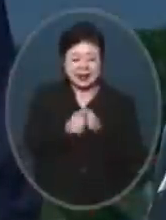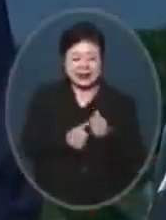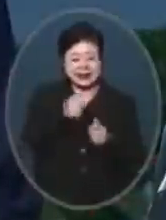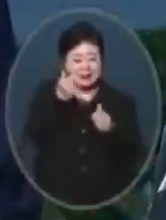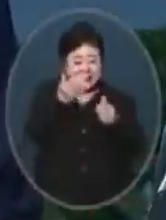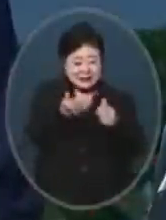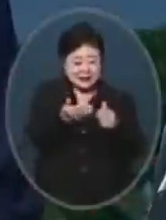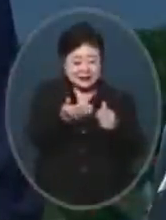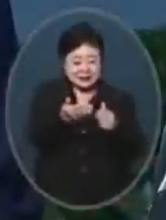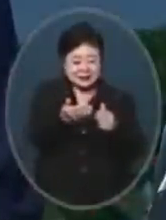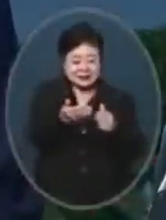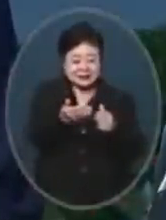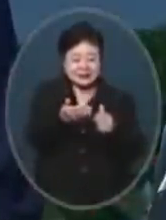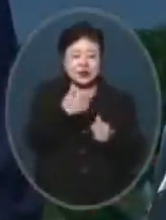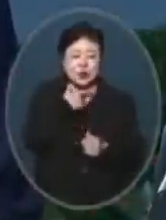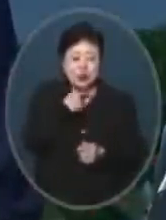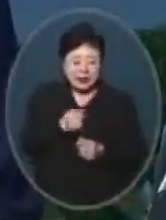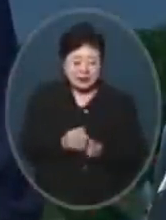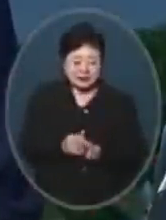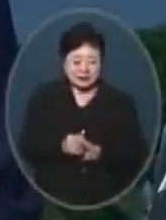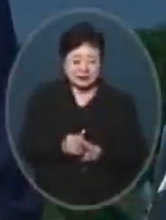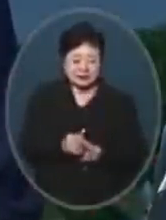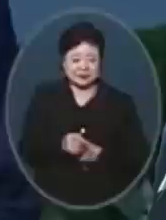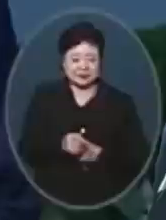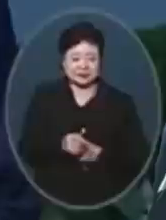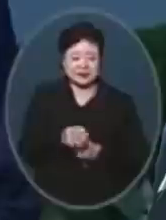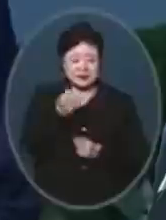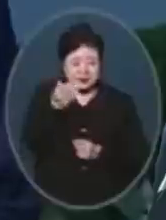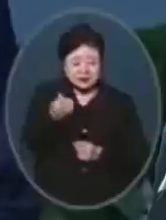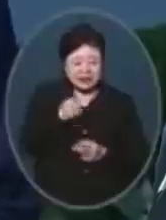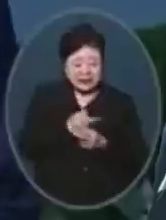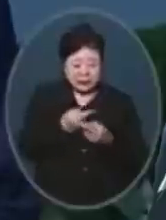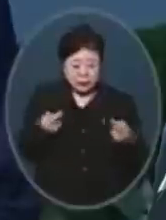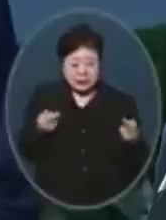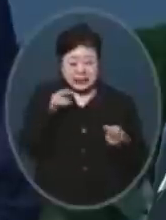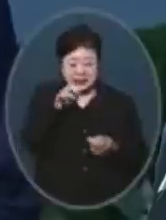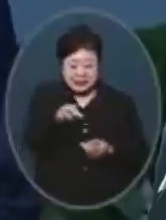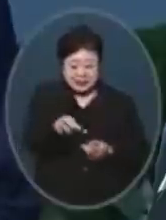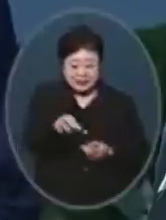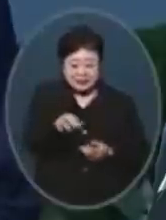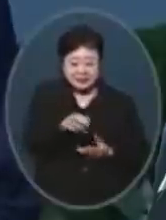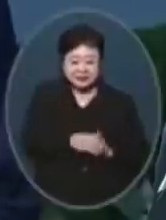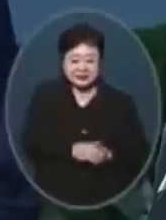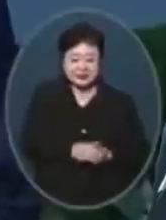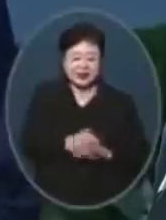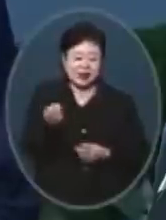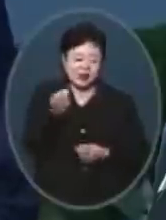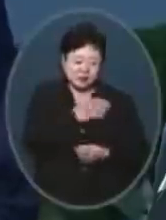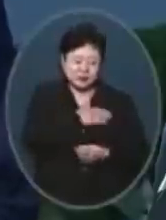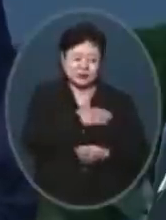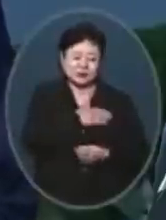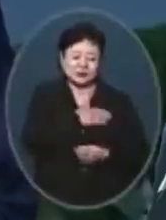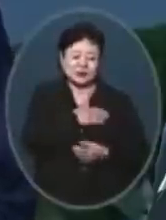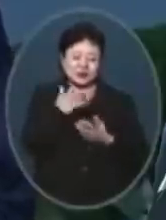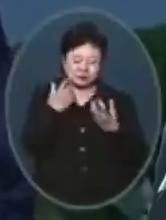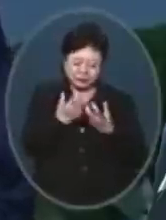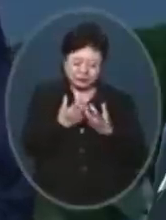하나님께서 원하신 것은 저들의 에덴 동산에서 부유와 풍부